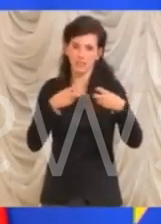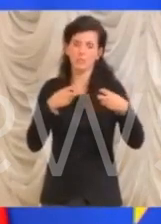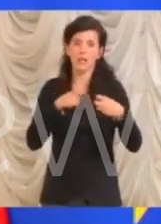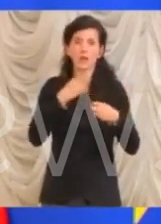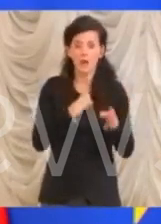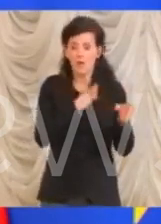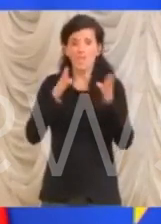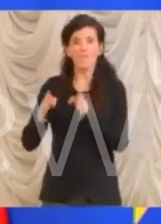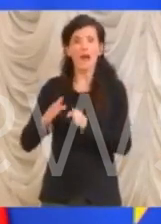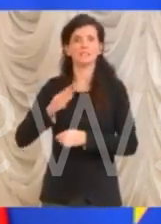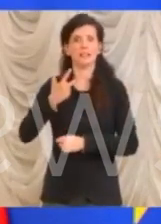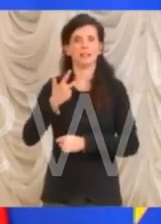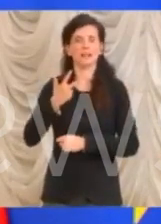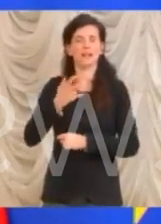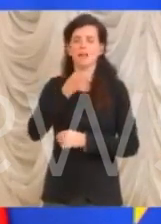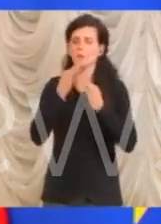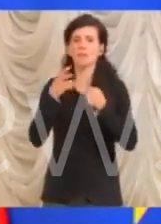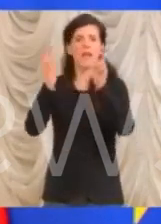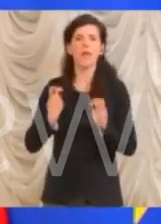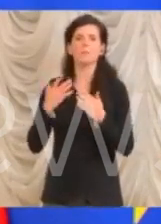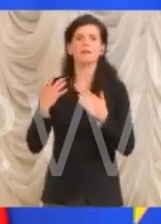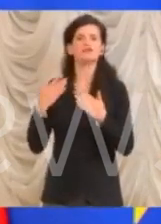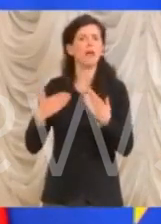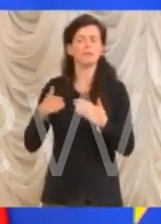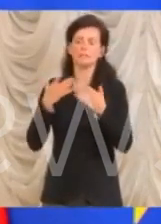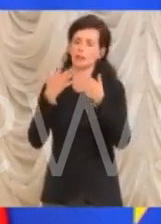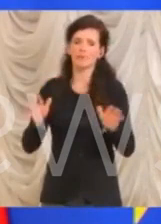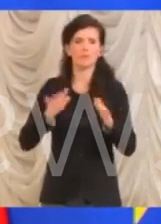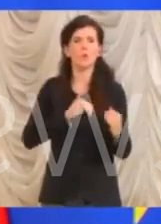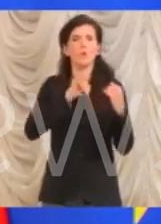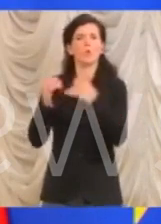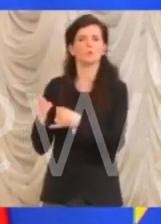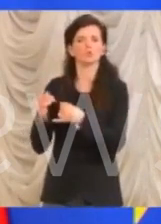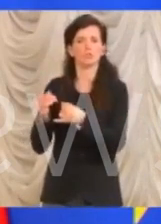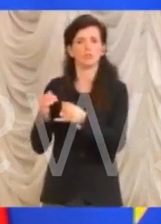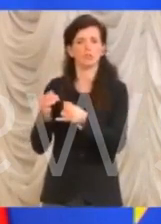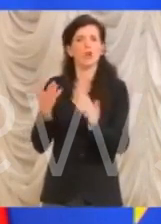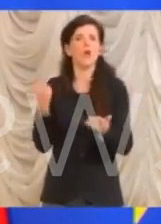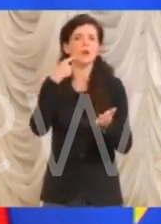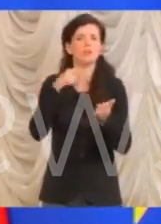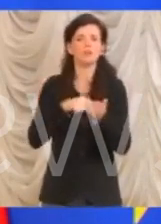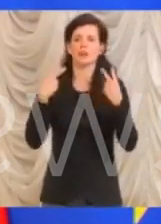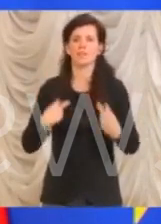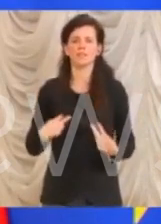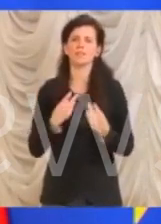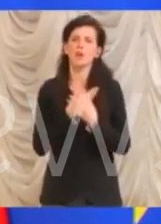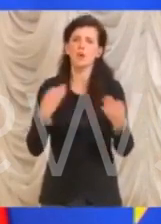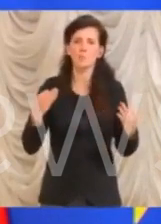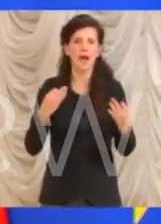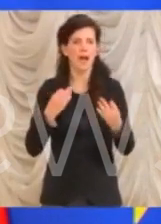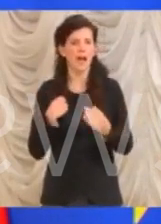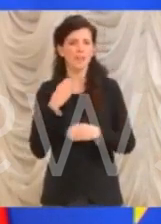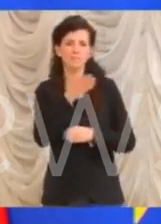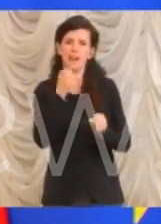dall'emergenza fase iii e l'uscita dall'emergenza e ripristino della assoluta normalità delle nostre attività lavorative